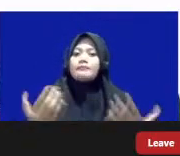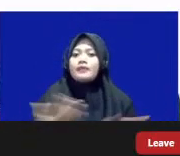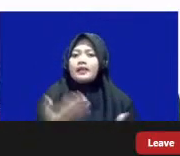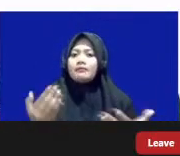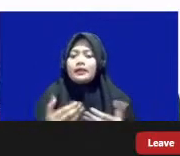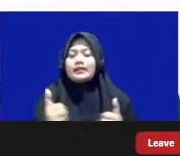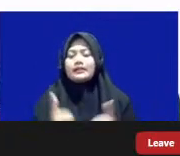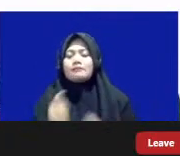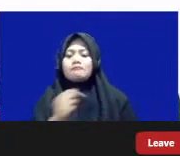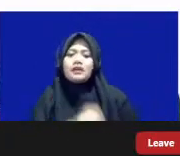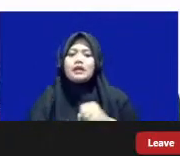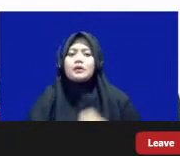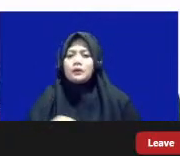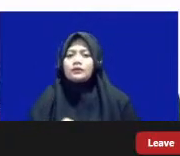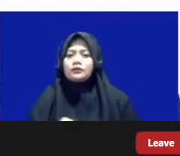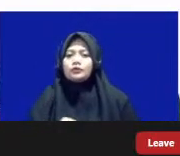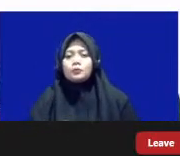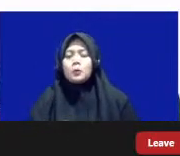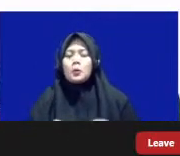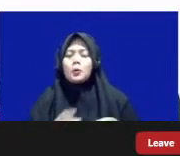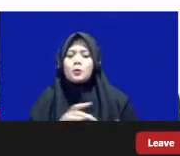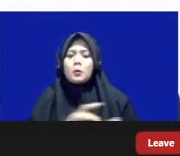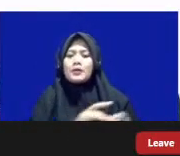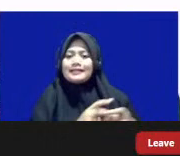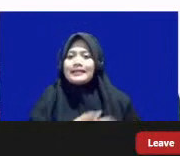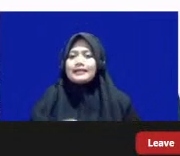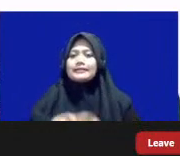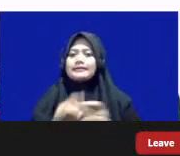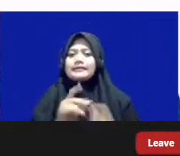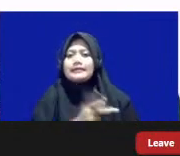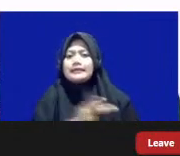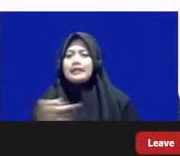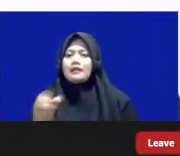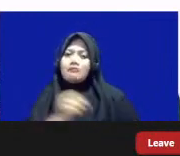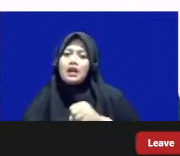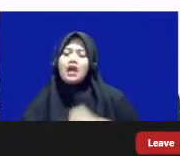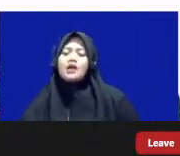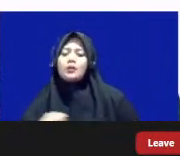dalam koordinasi itu, ya, kita melakukan